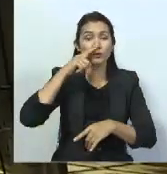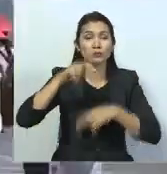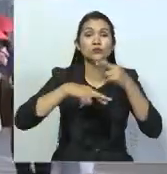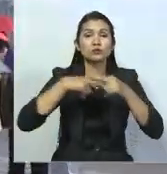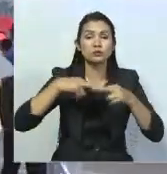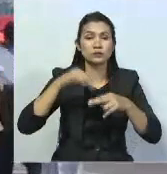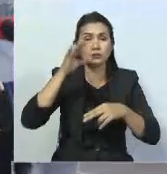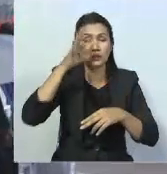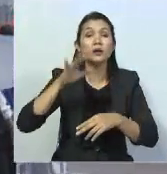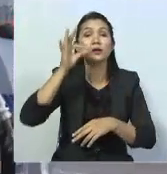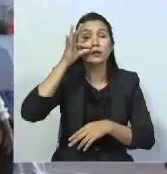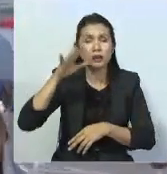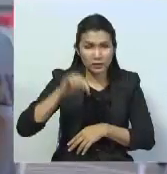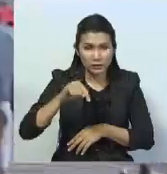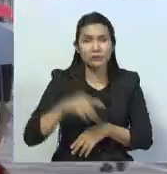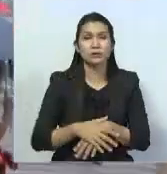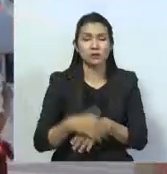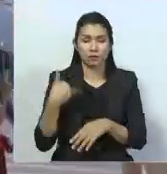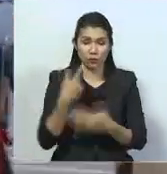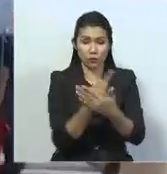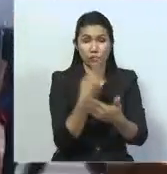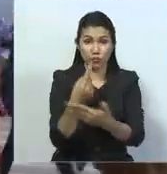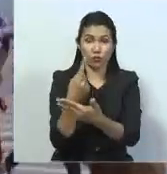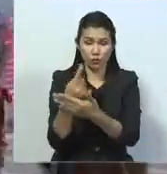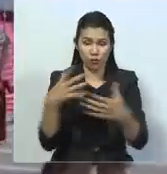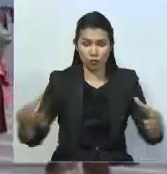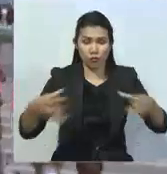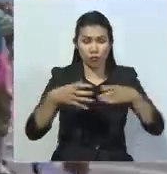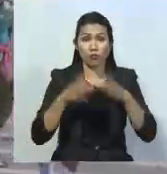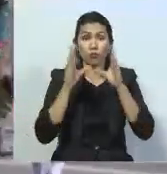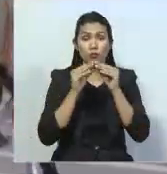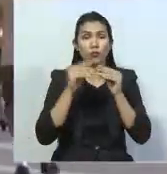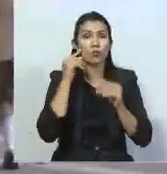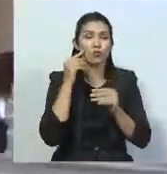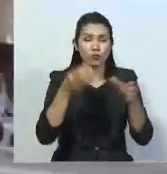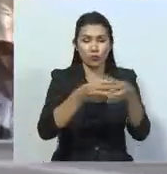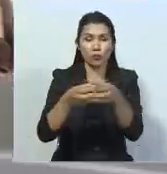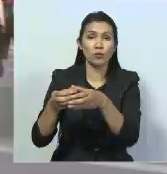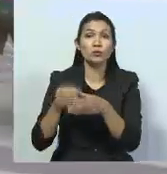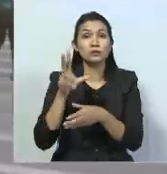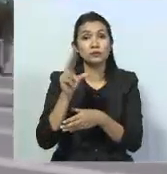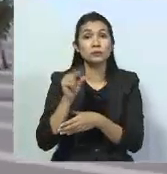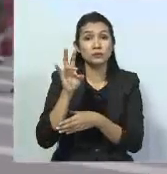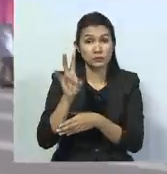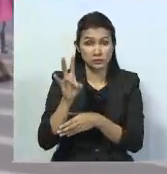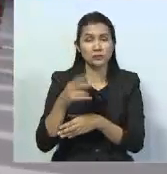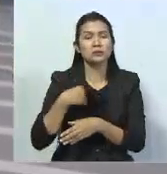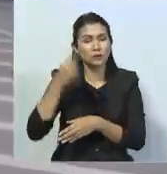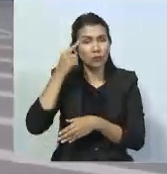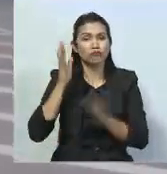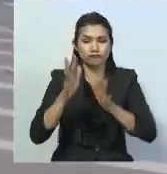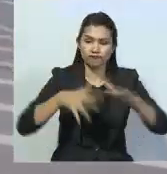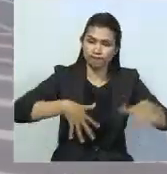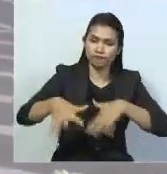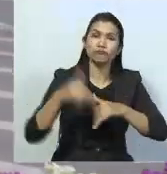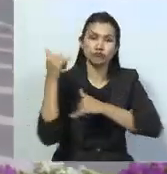ามเสือป่ามีผู้แทนที่มาร่วมประชุมครั้งนี้นะคะ37หน่วยงานซึ่งครั้งนี้คาดว่าจะมีประชาชนมาร่วมกิ